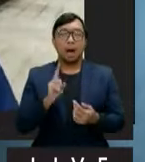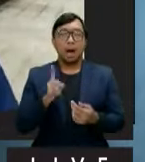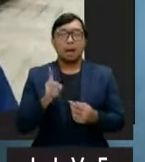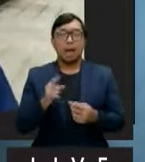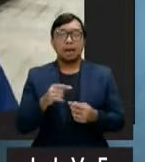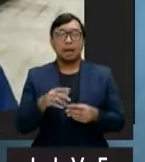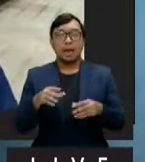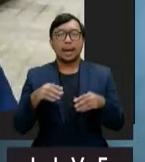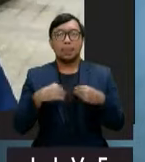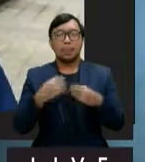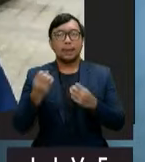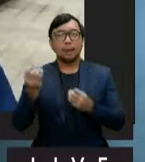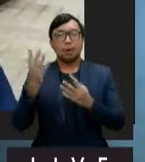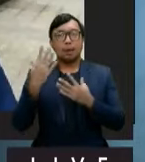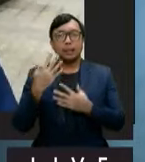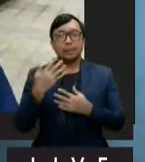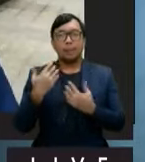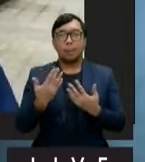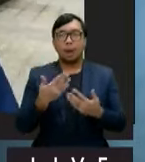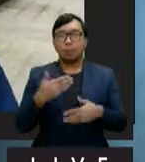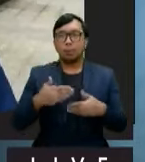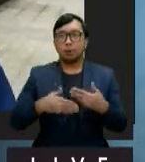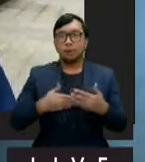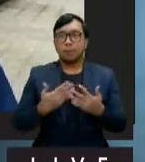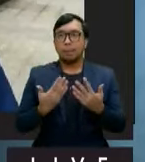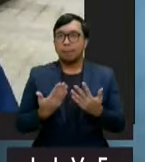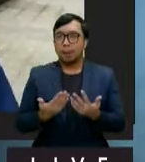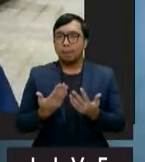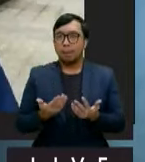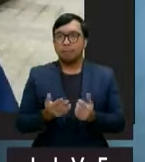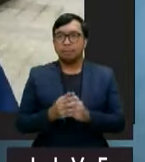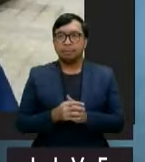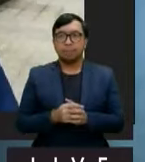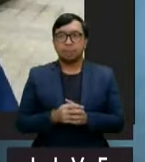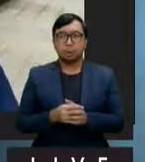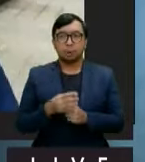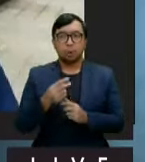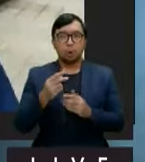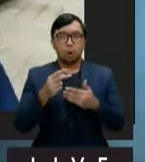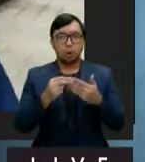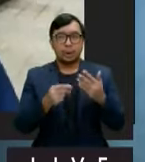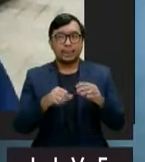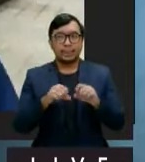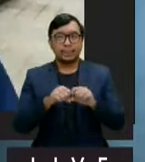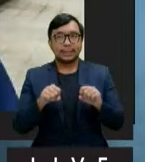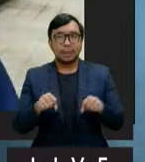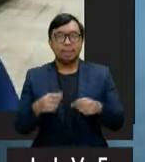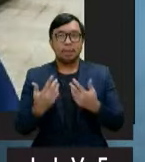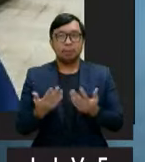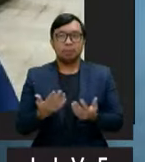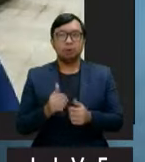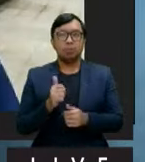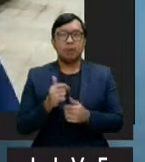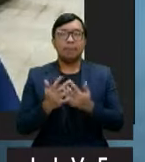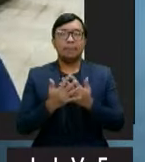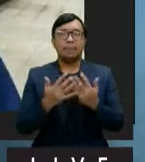kemudian akan dilewatin oleh masyarakat yang mendaftar ini sehingga akhirnya bisa menghuni rusun Pasar Rumput ini?